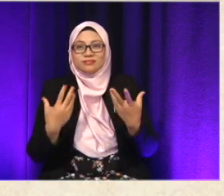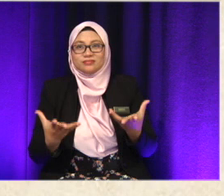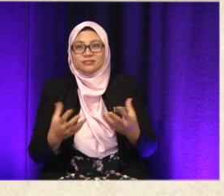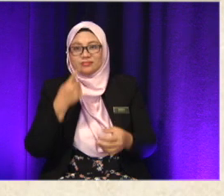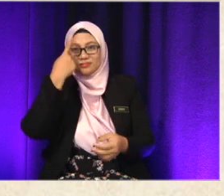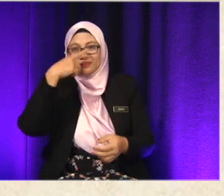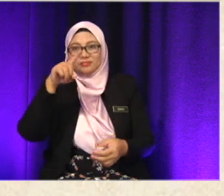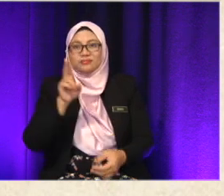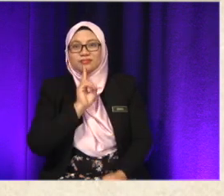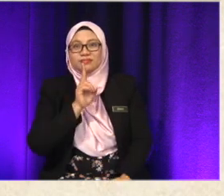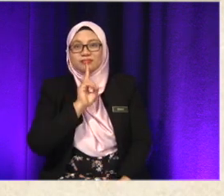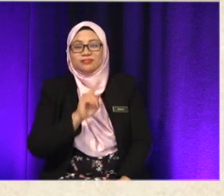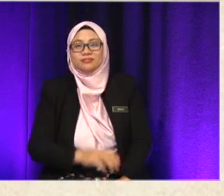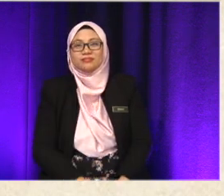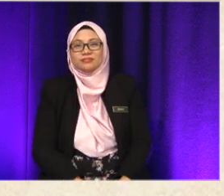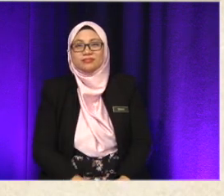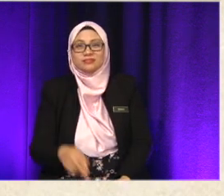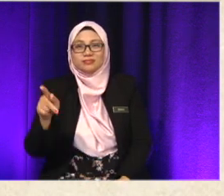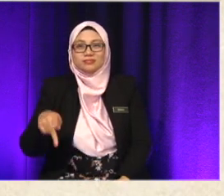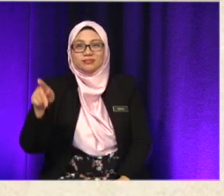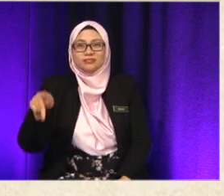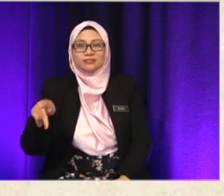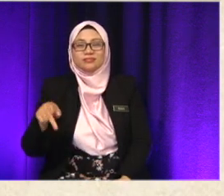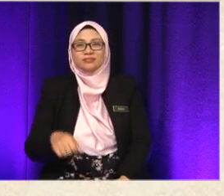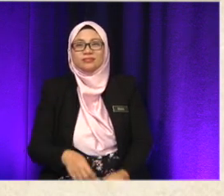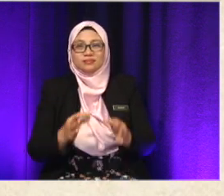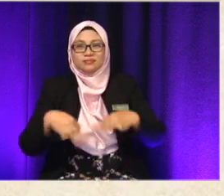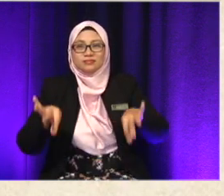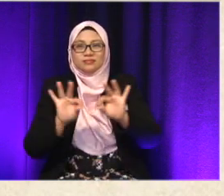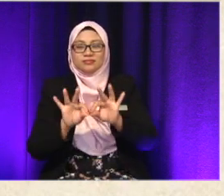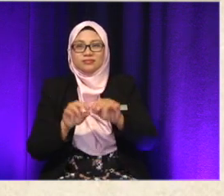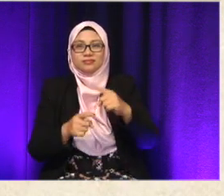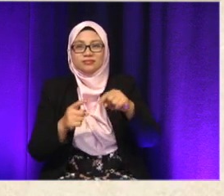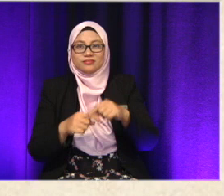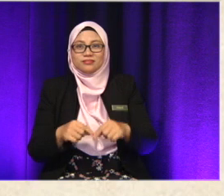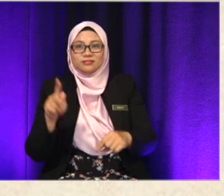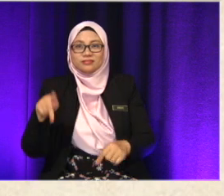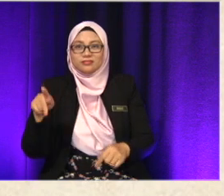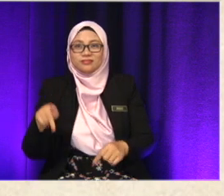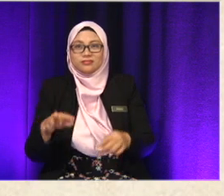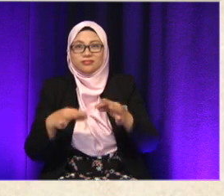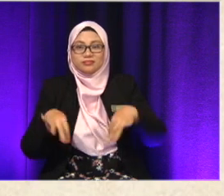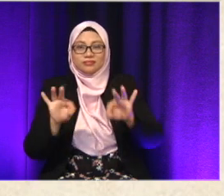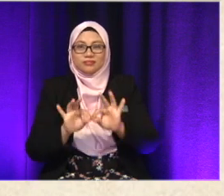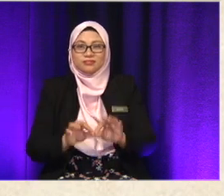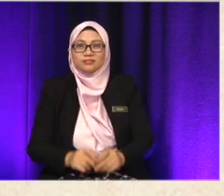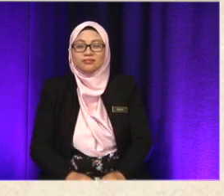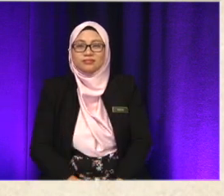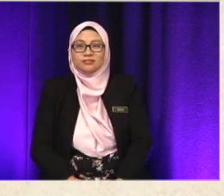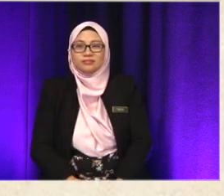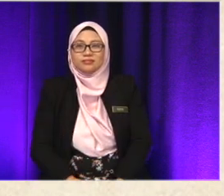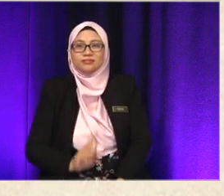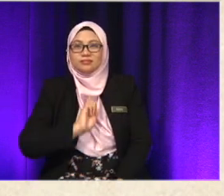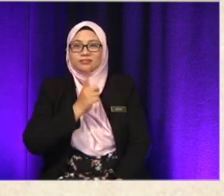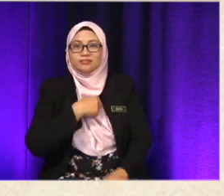hidrolik ni Okey, pump. Jadi pump ni amat penting bila pump ni angkat penting, di mana kita guna dia ada